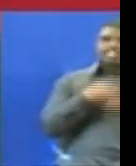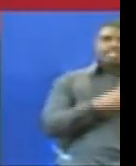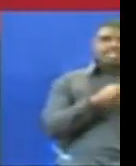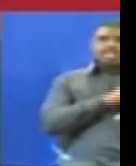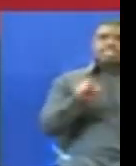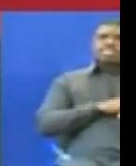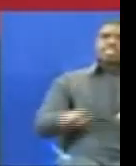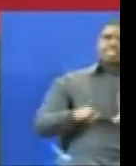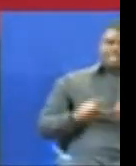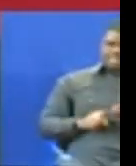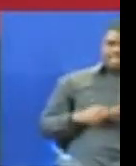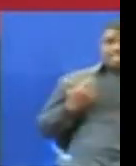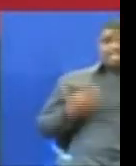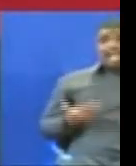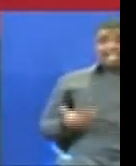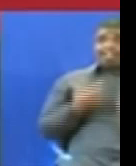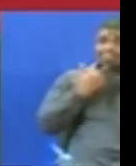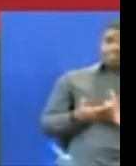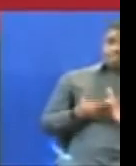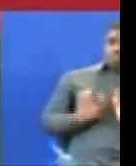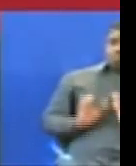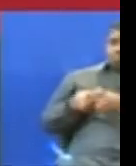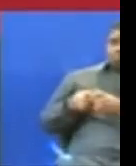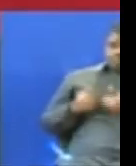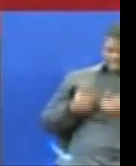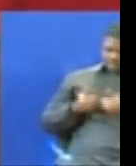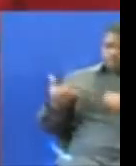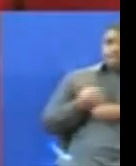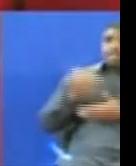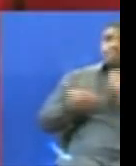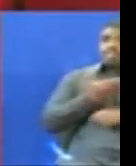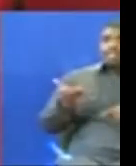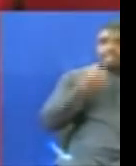Africa. Sasa kama ni fungu leo tegemea kutoka upande mwingine, basi